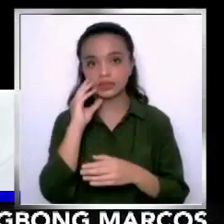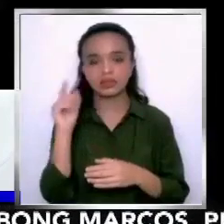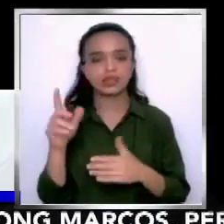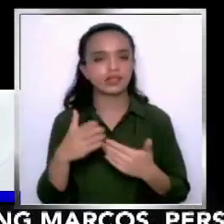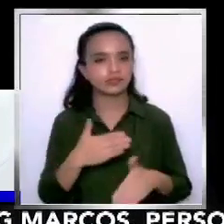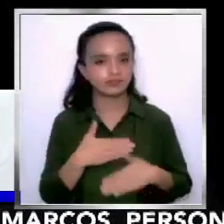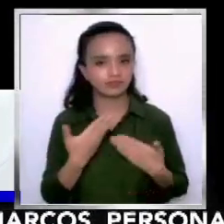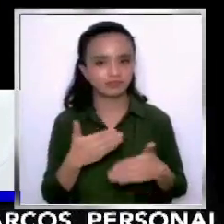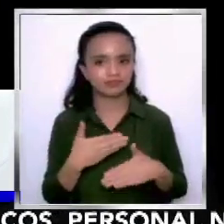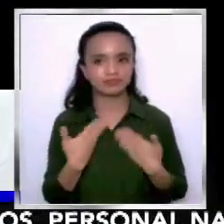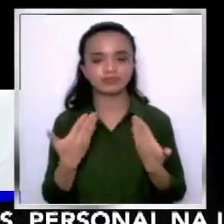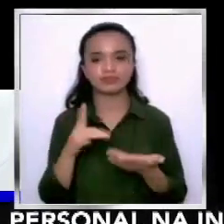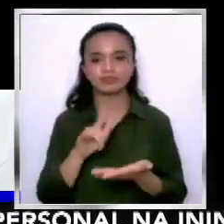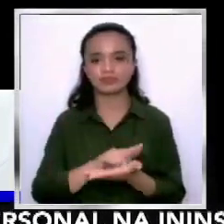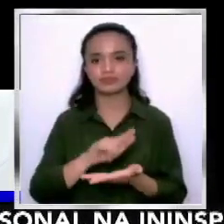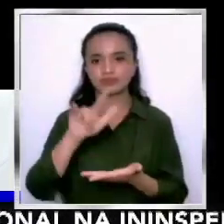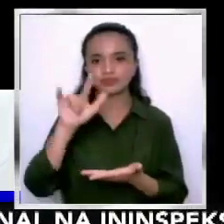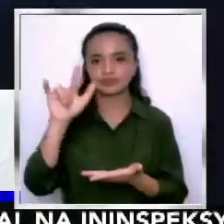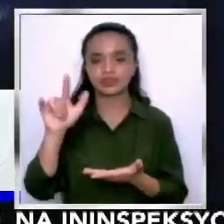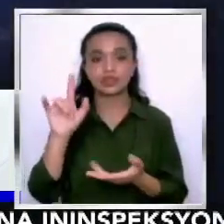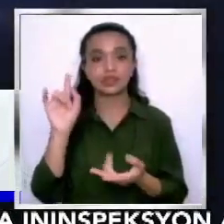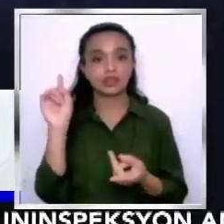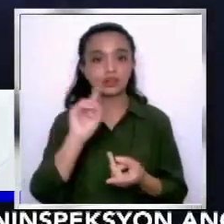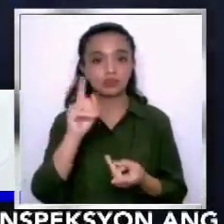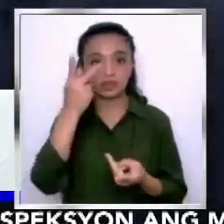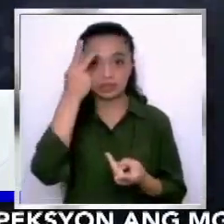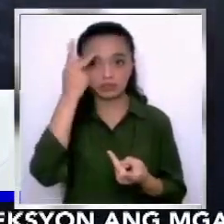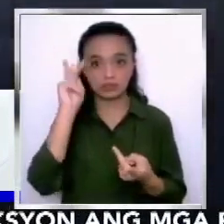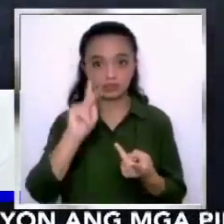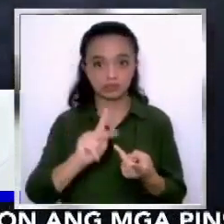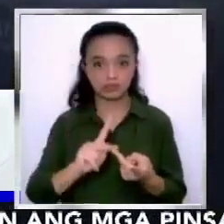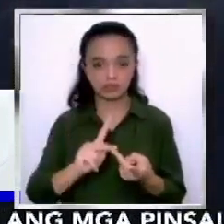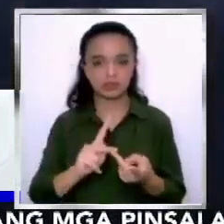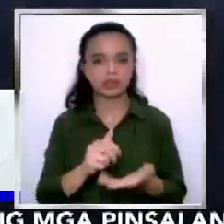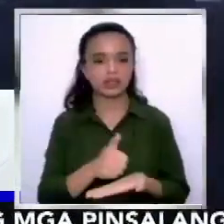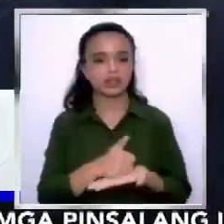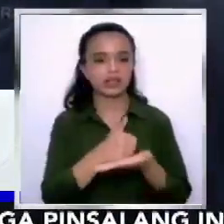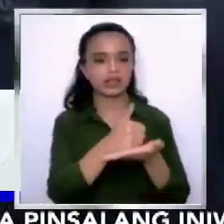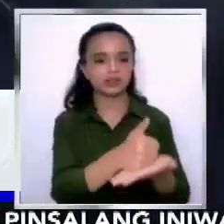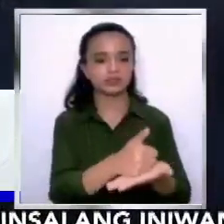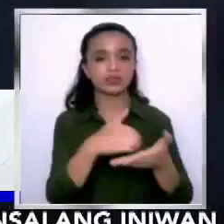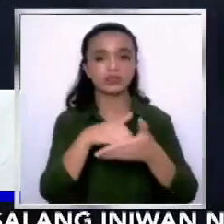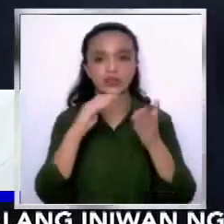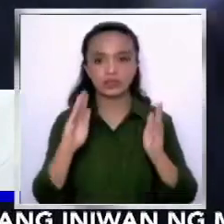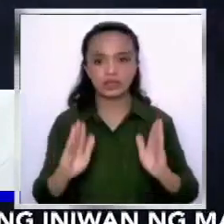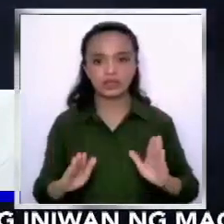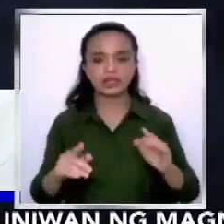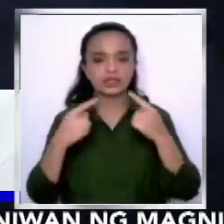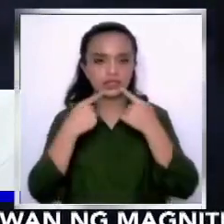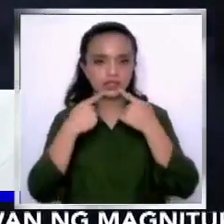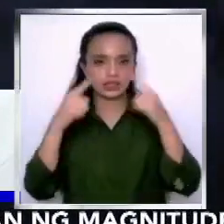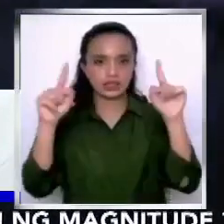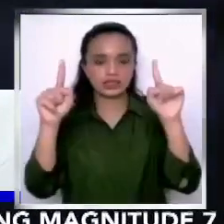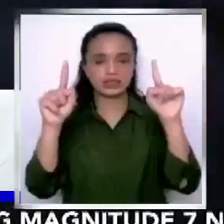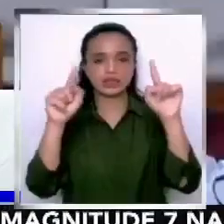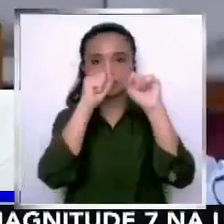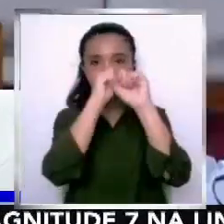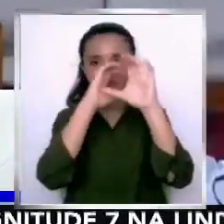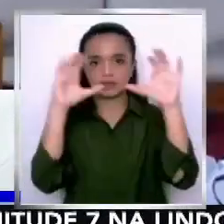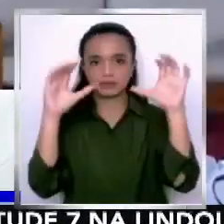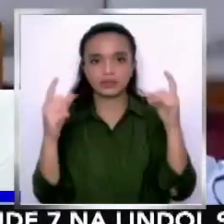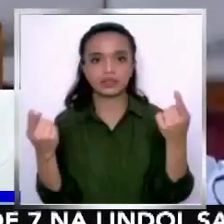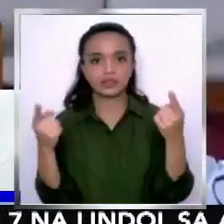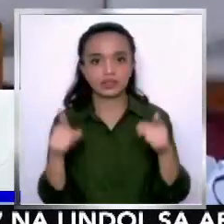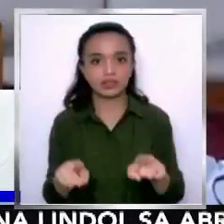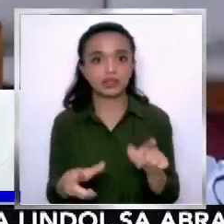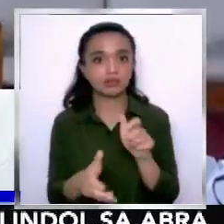Layunin daw ng lipad na ito na tulungan ang mga bata na abutin ang kanilang mga pangarap, lalo na't karamihan daw sa kanila ay gustong maging piloto. We